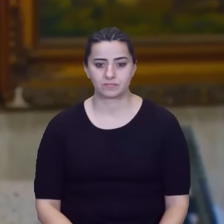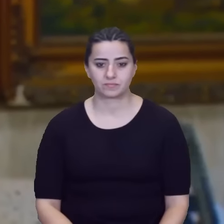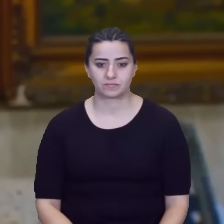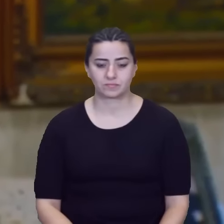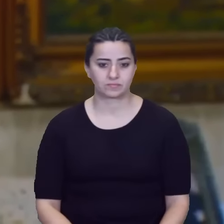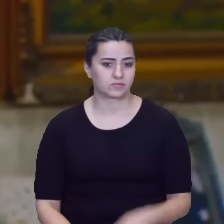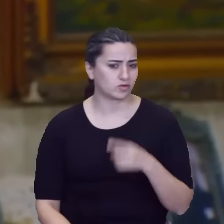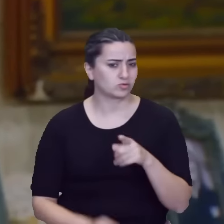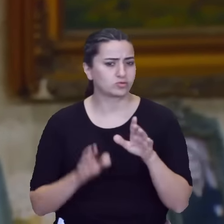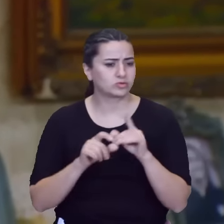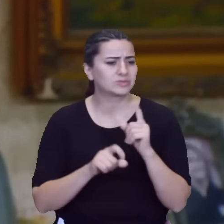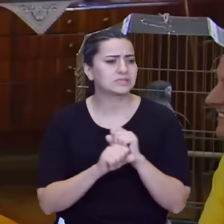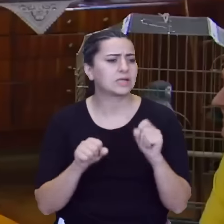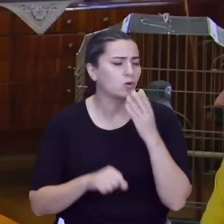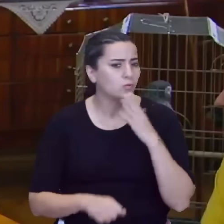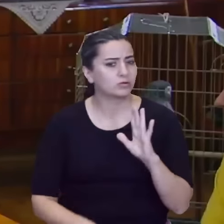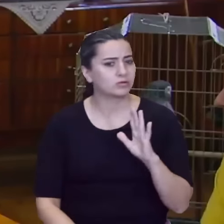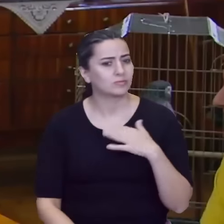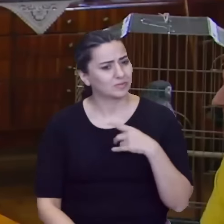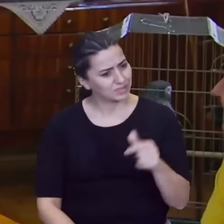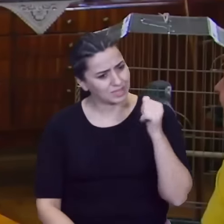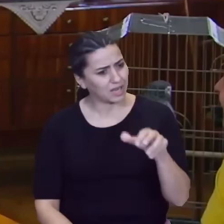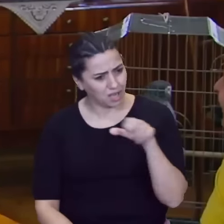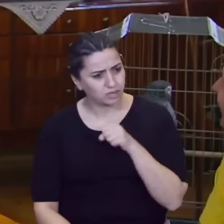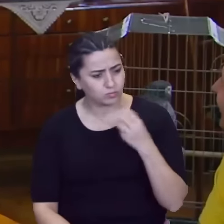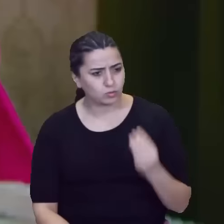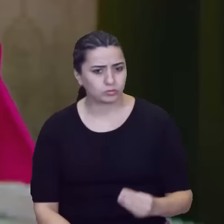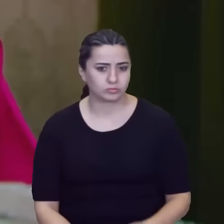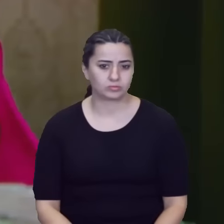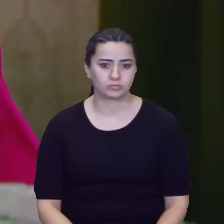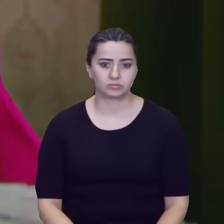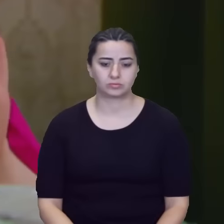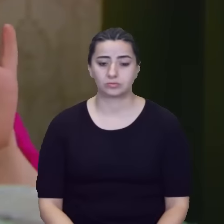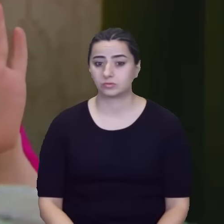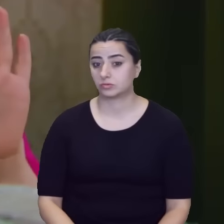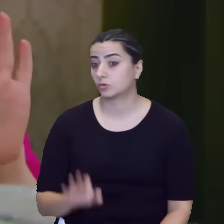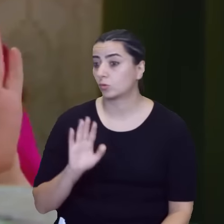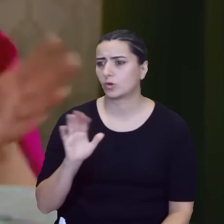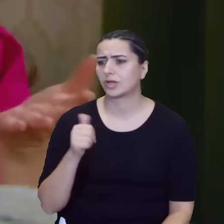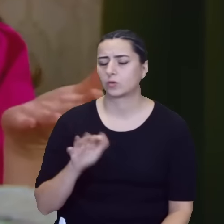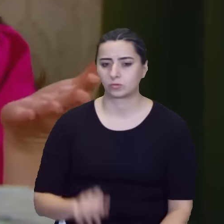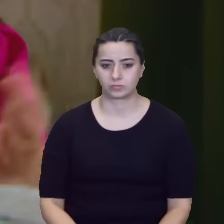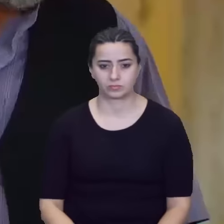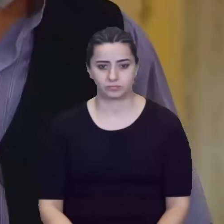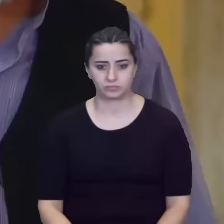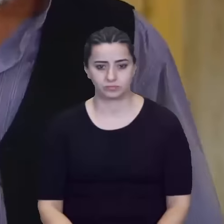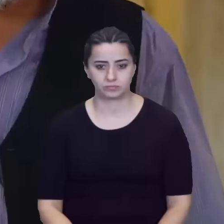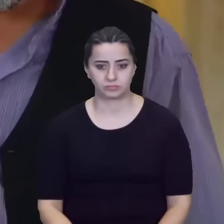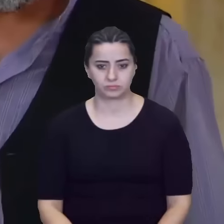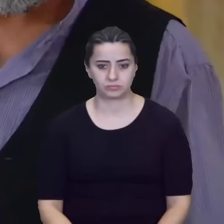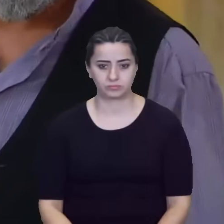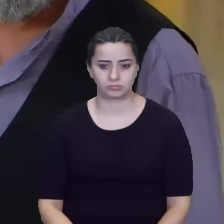aslına bakarsın o kadar da zararı olan bir kuş değildi bu ya. Ben alayım mı bunu isterseniz gene geri? Yok. Hayır. Gerek yok.